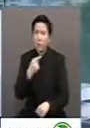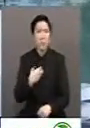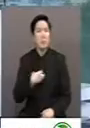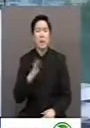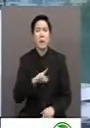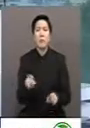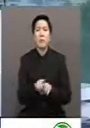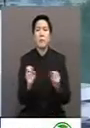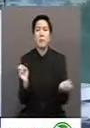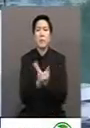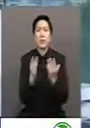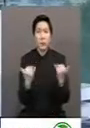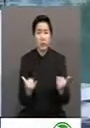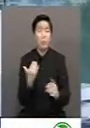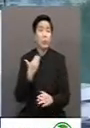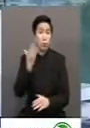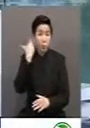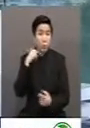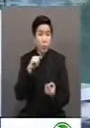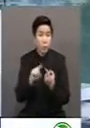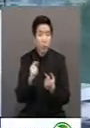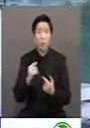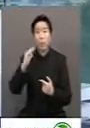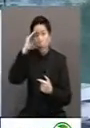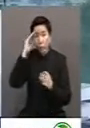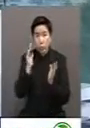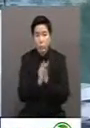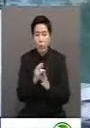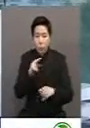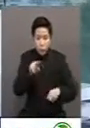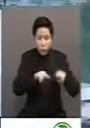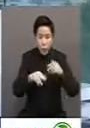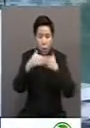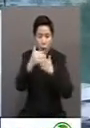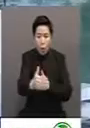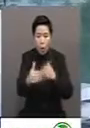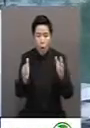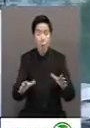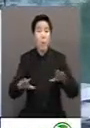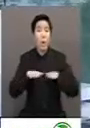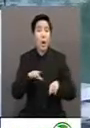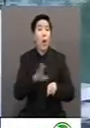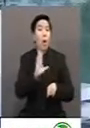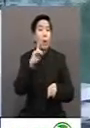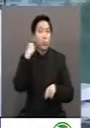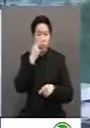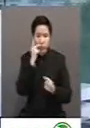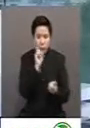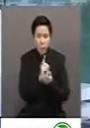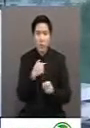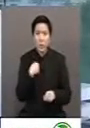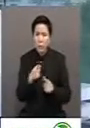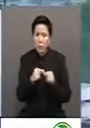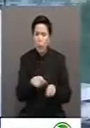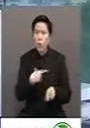ณ์แบบนี้ขึ้นอีกนะฮะ ใช่ค่ะคือก่อนหน้านี้คุณผู้ชมคะทางตำรวจนะคะไปตรวจค้นห้องพักของนักท่องเที่ยวรายนี้ก็พบว่ามีเบาะ